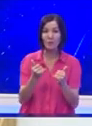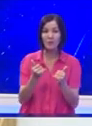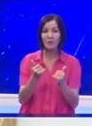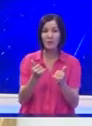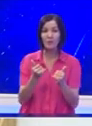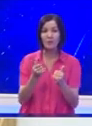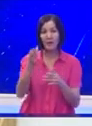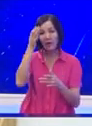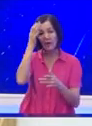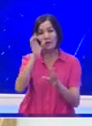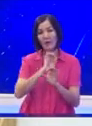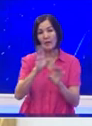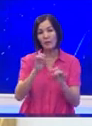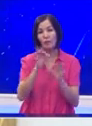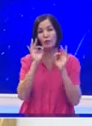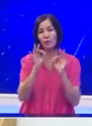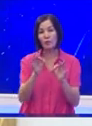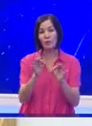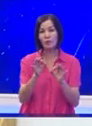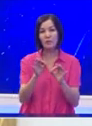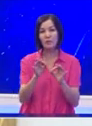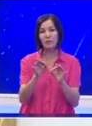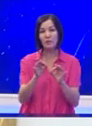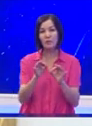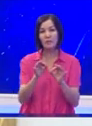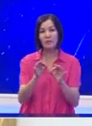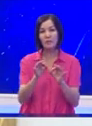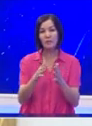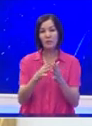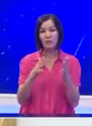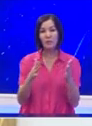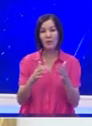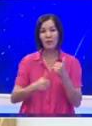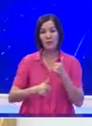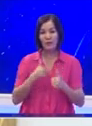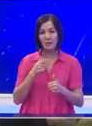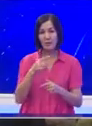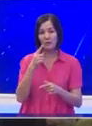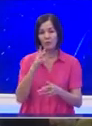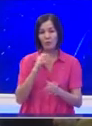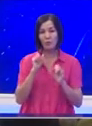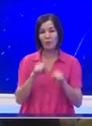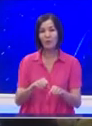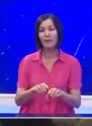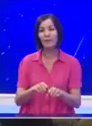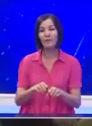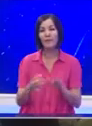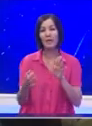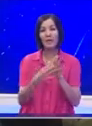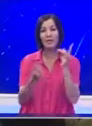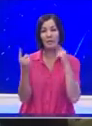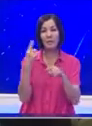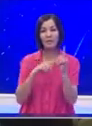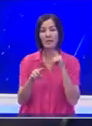соларға ақыл айтып отыру, ол енді сіздер үшін де, мына отырған біздер үшін де өте мәртебе деп ойлаймын. Елтаңба авторы Нұрғиса